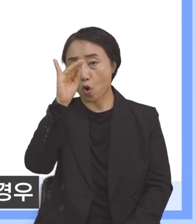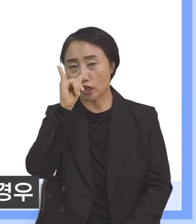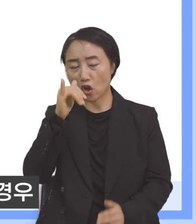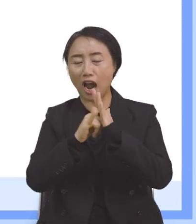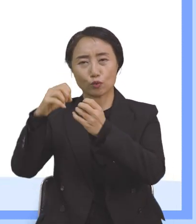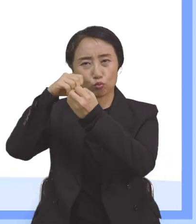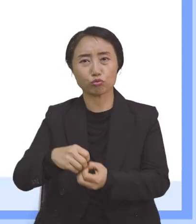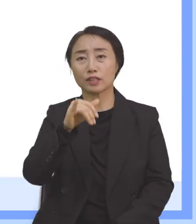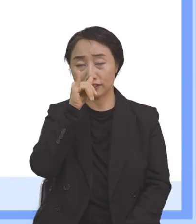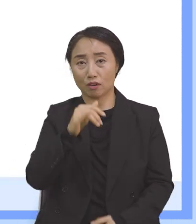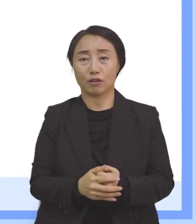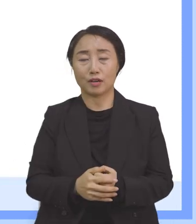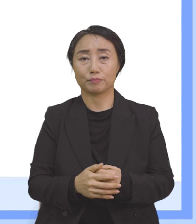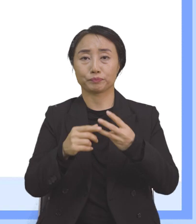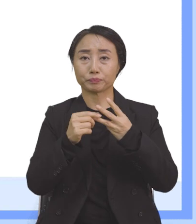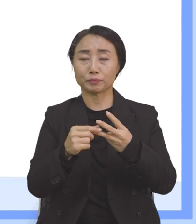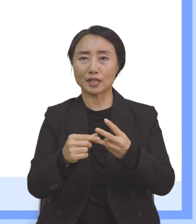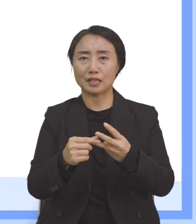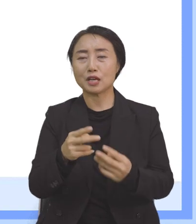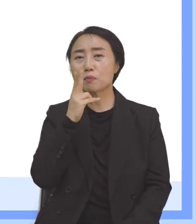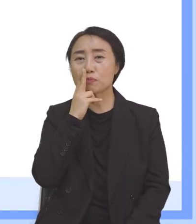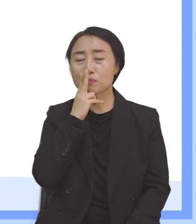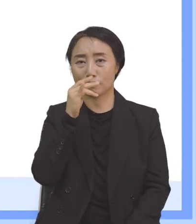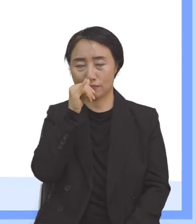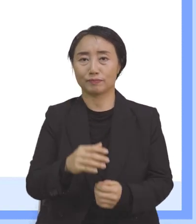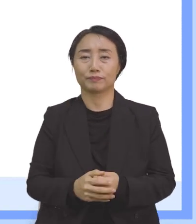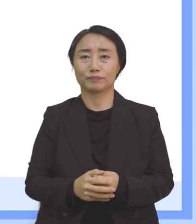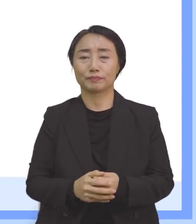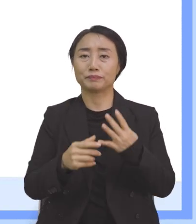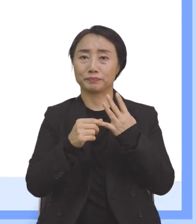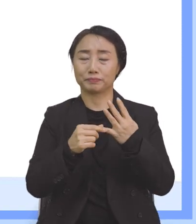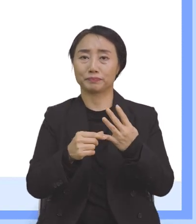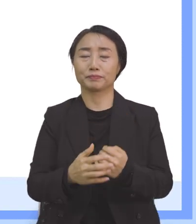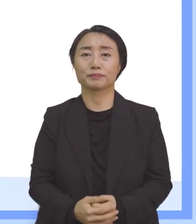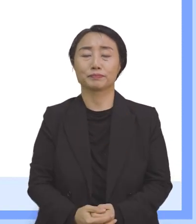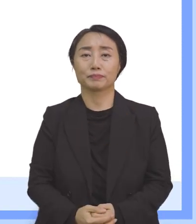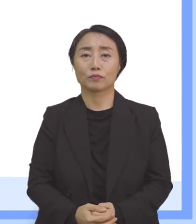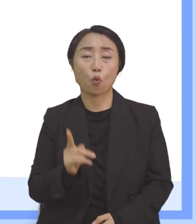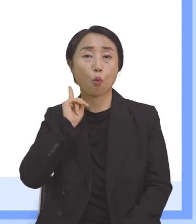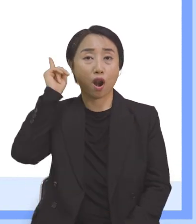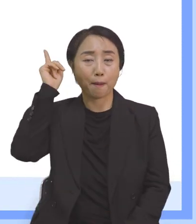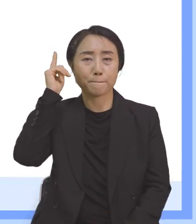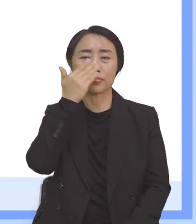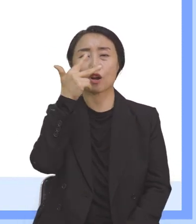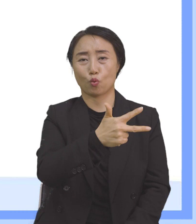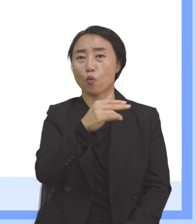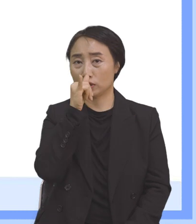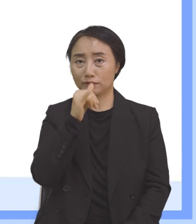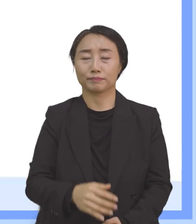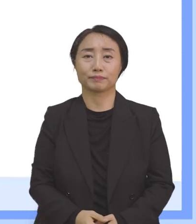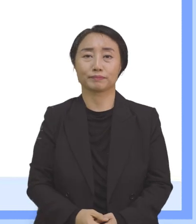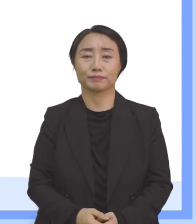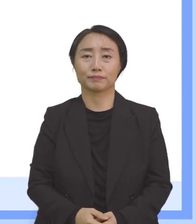가족력이 있는 경우. 세 번째, 흡연을 하는 경우. 네 번째, 고혈압이나 당뇨병이